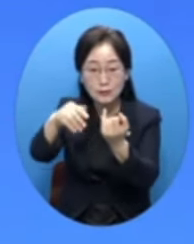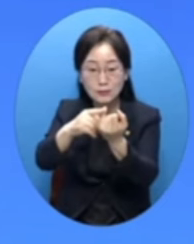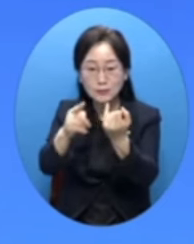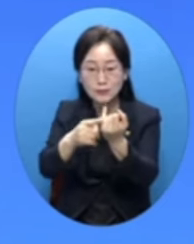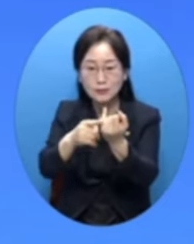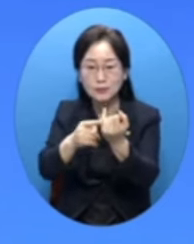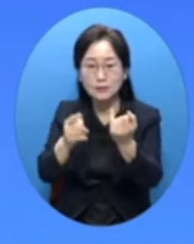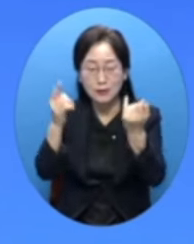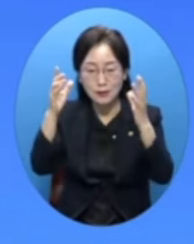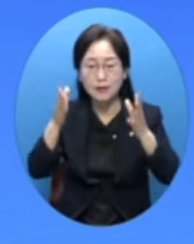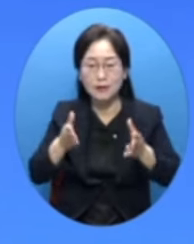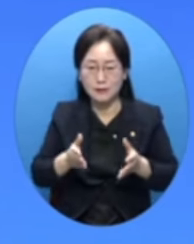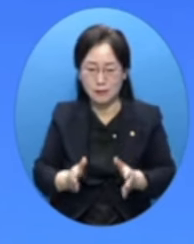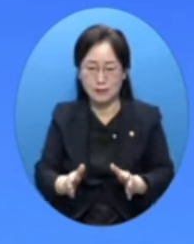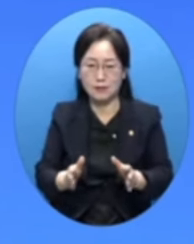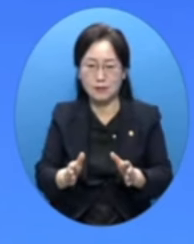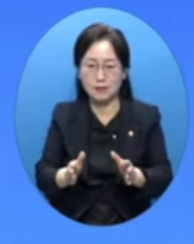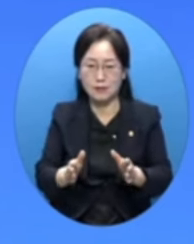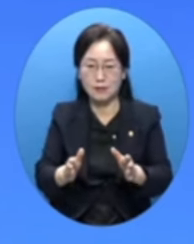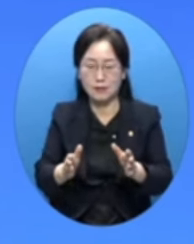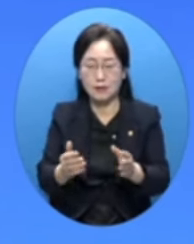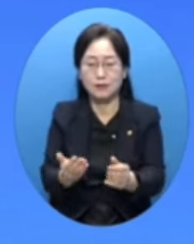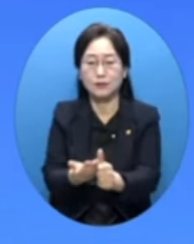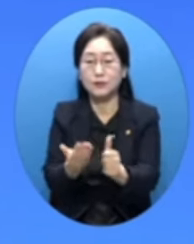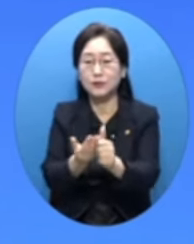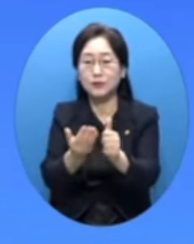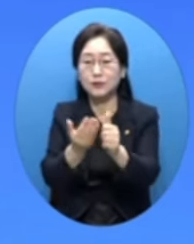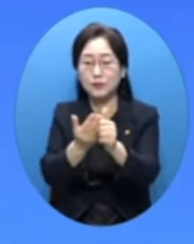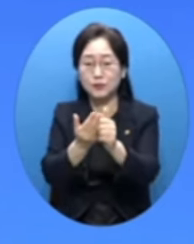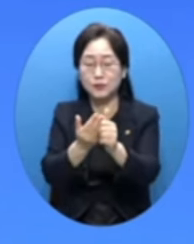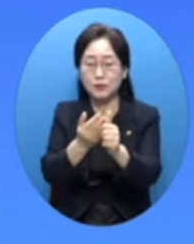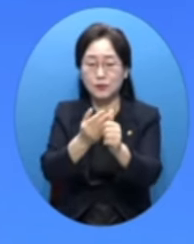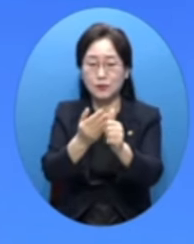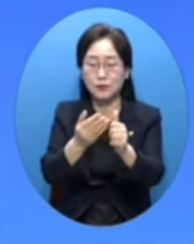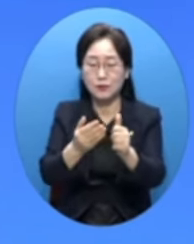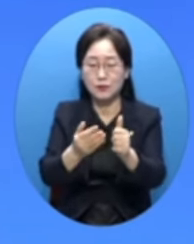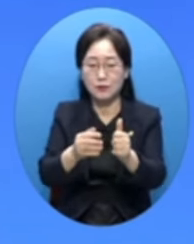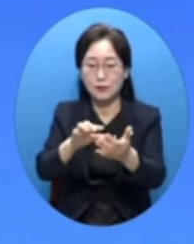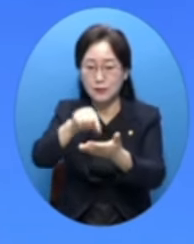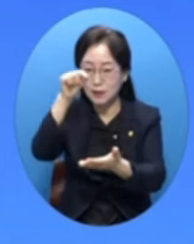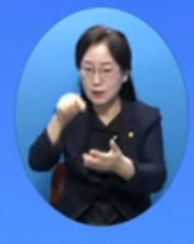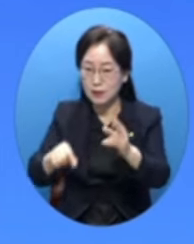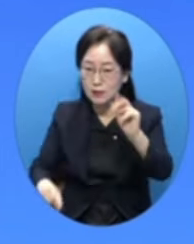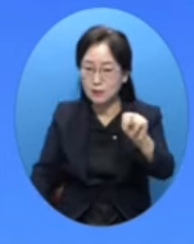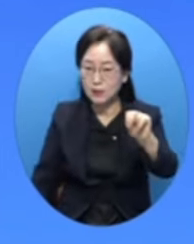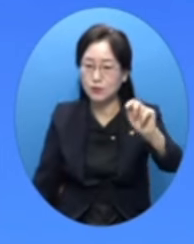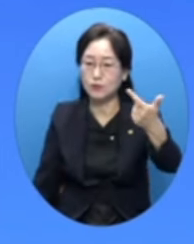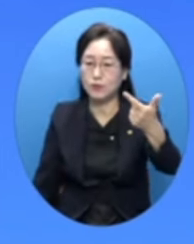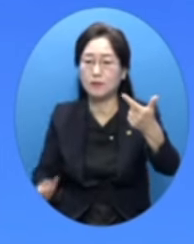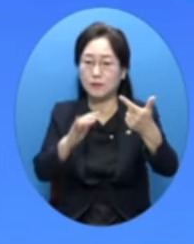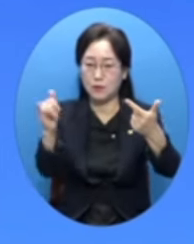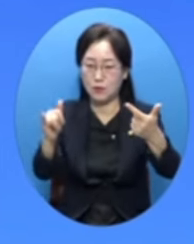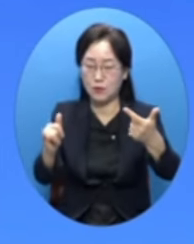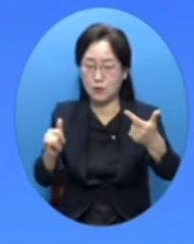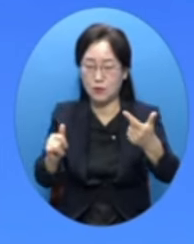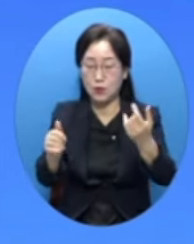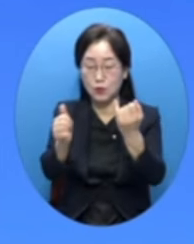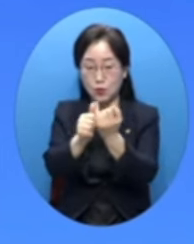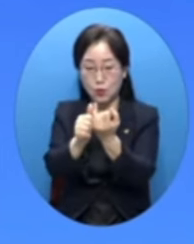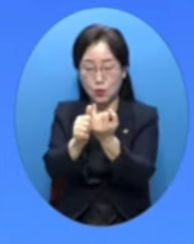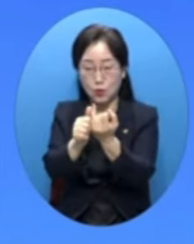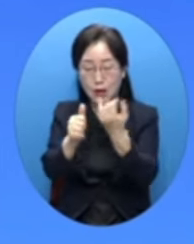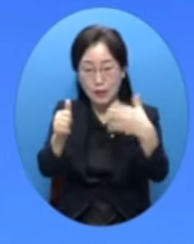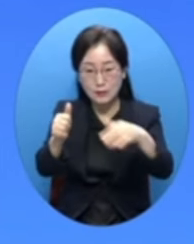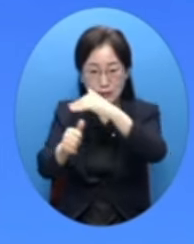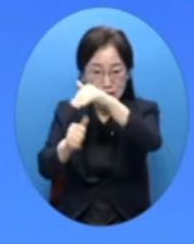미혼모로 자녀를 키우고 있는 엄마들이 약 2만 6백 명이고 또 미혼부로